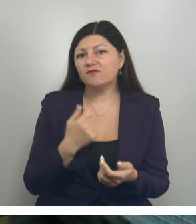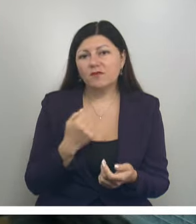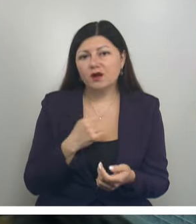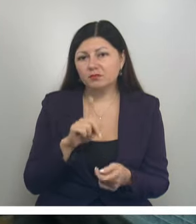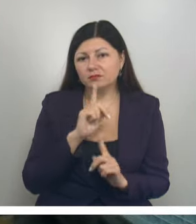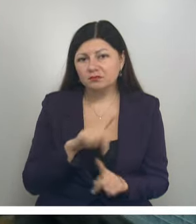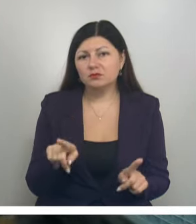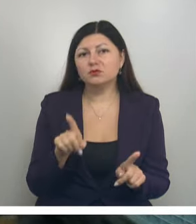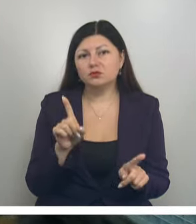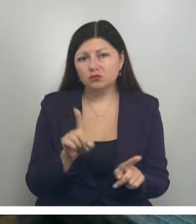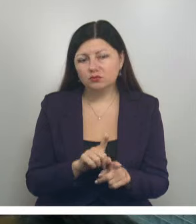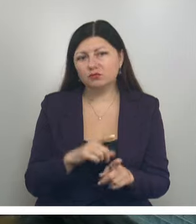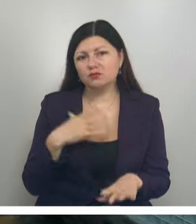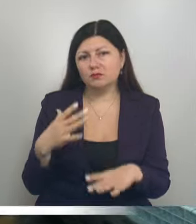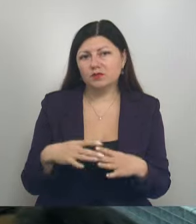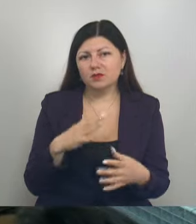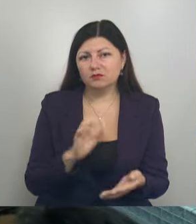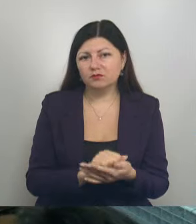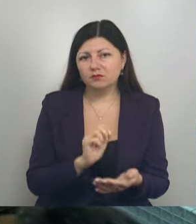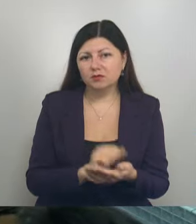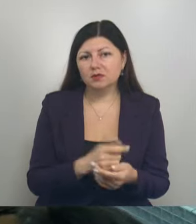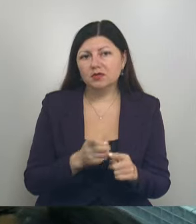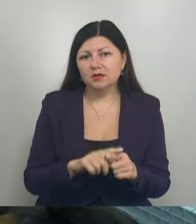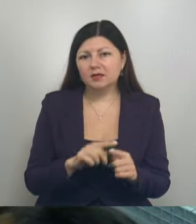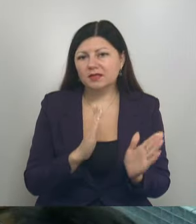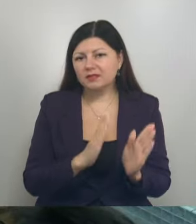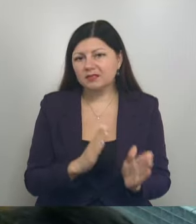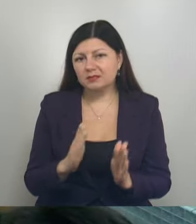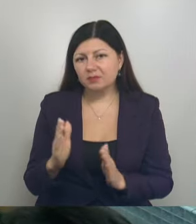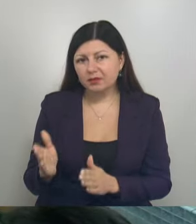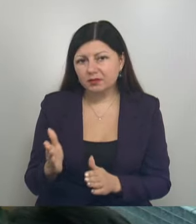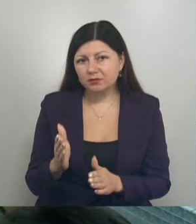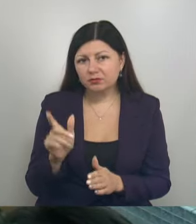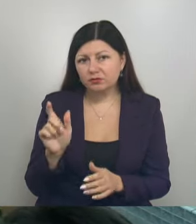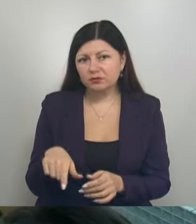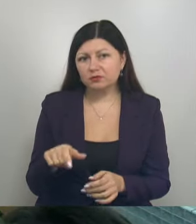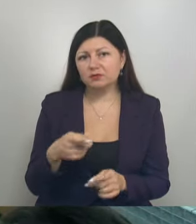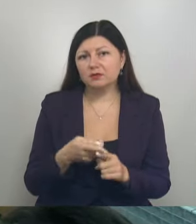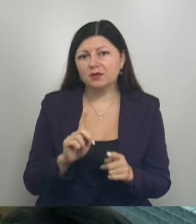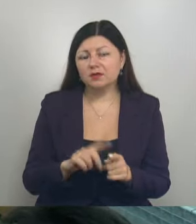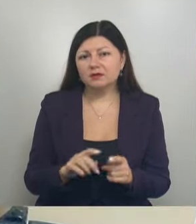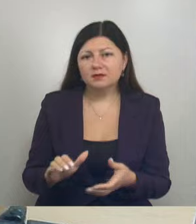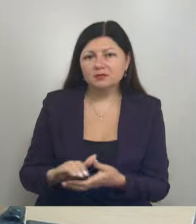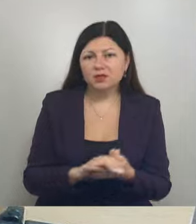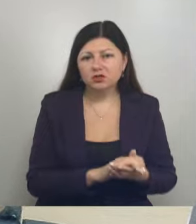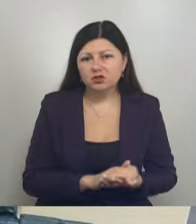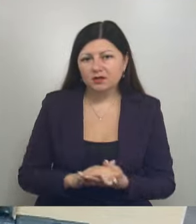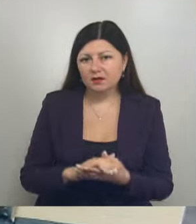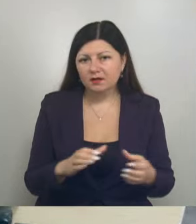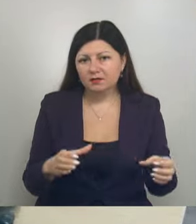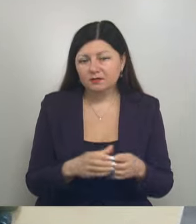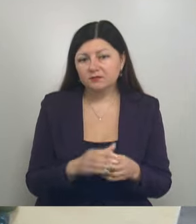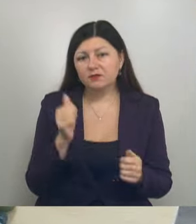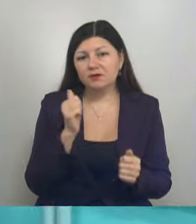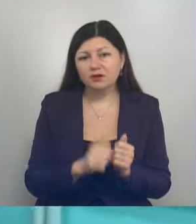пойдет, он должен пройти такую подготовку. Во-первых, это дисциплинирует, это сплочает коллектив. Каждый ученик